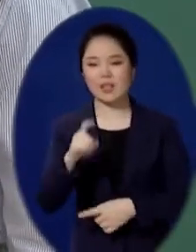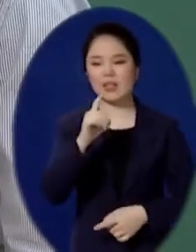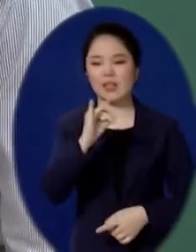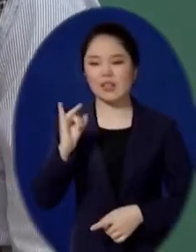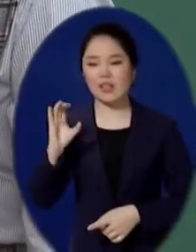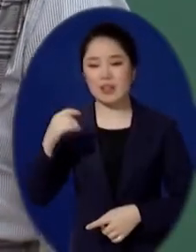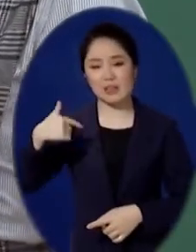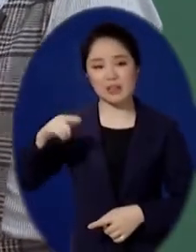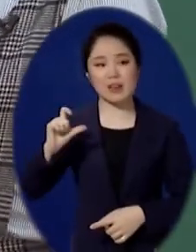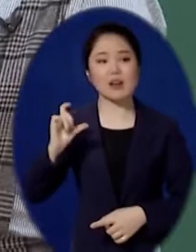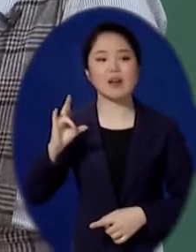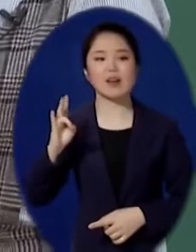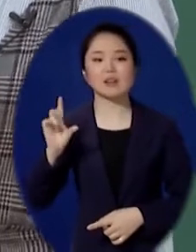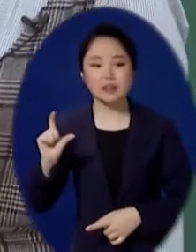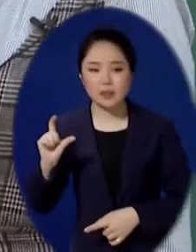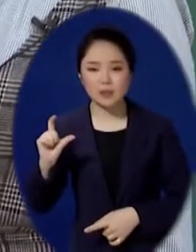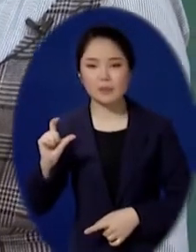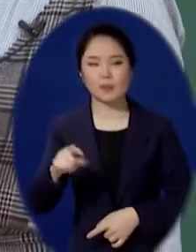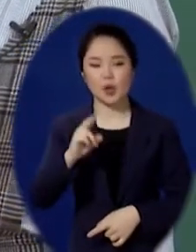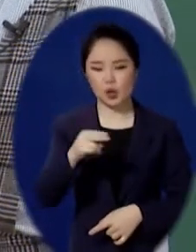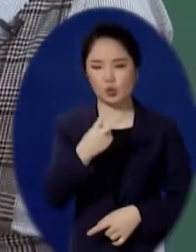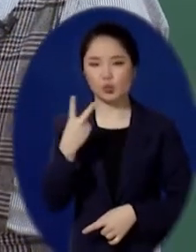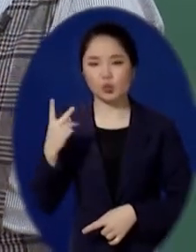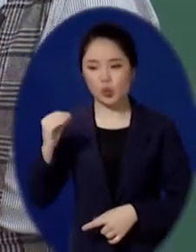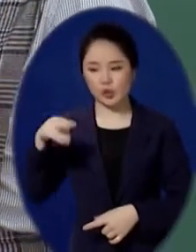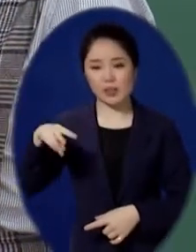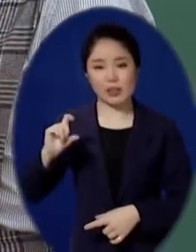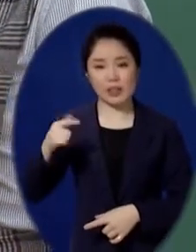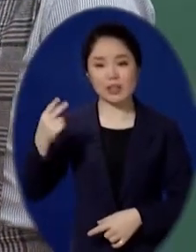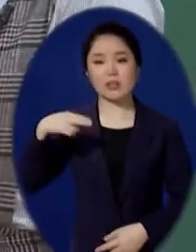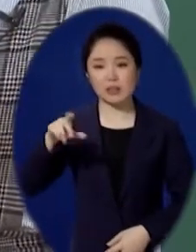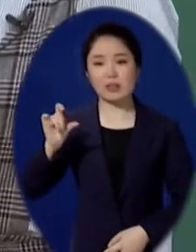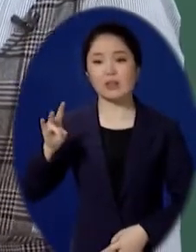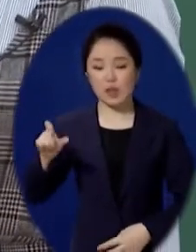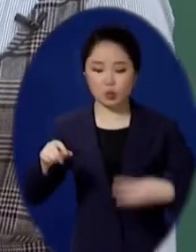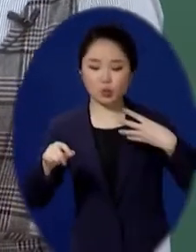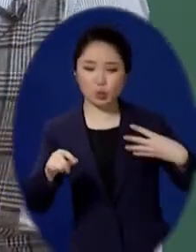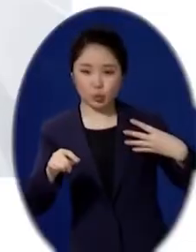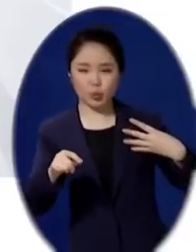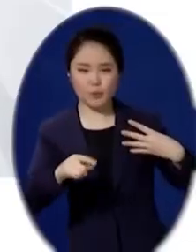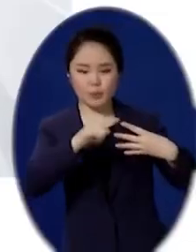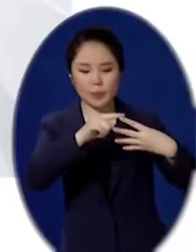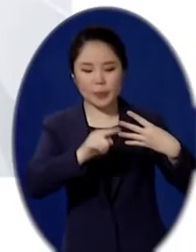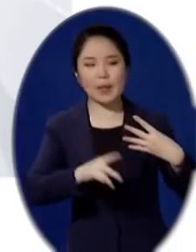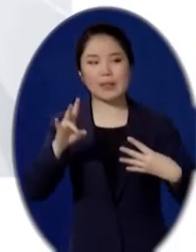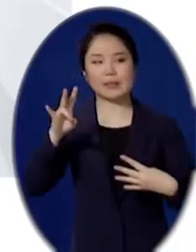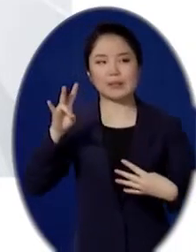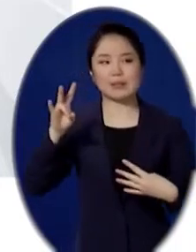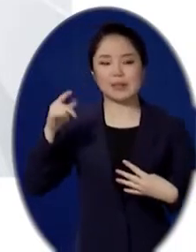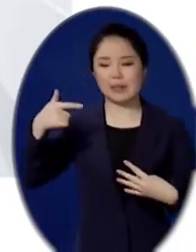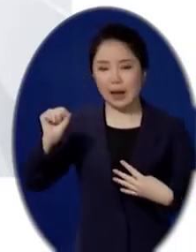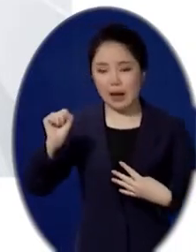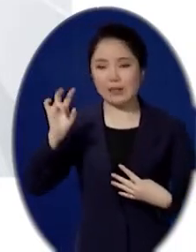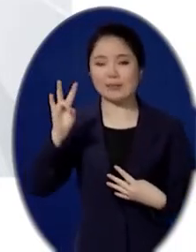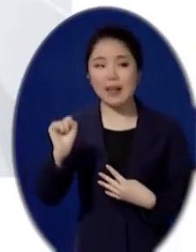хийсгэн. Дараагийнх нь дүүжлэгдэн. За эдгээр үгийн төгсгөл на